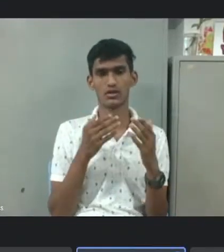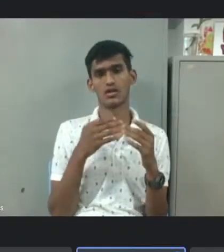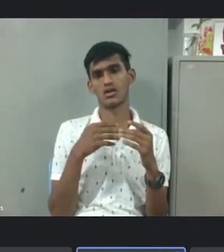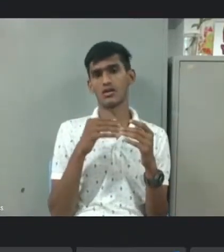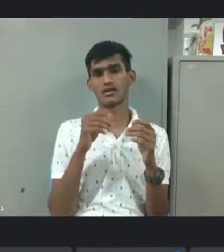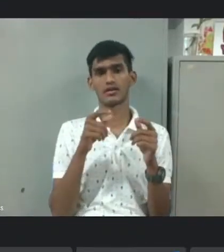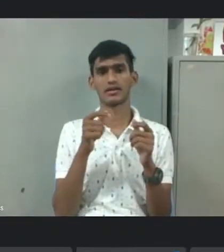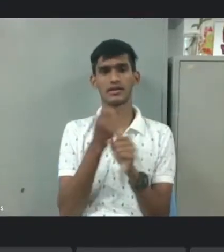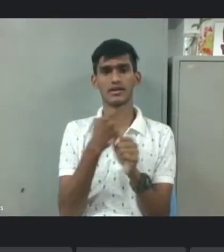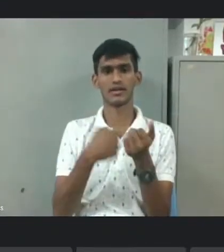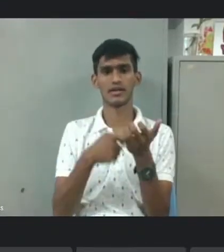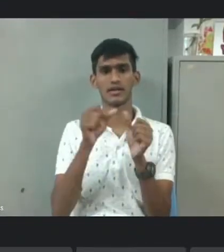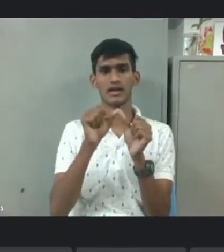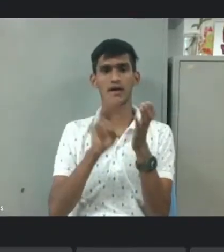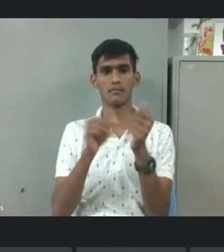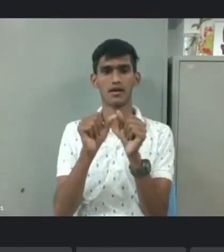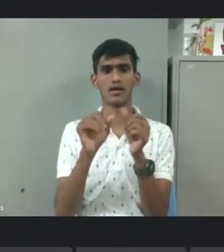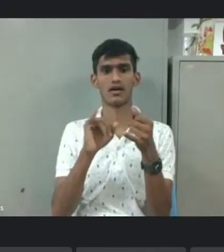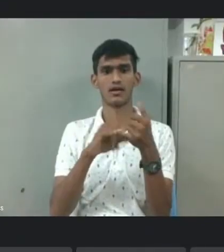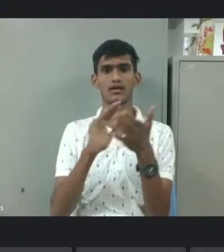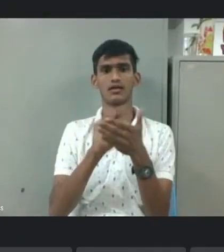ഗ്രാമസഭയിൽ കൊടുത്തിട്ടുണ്ടോ?